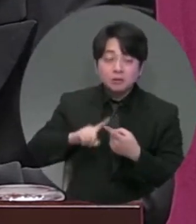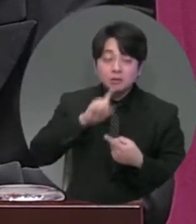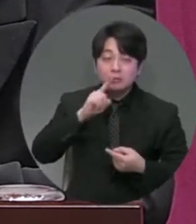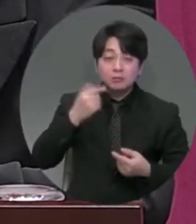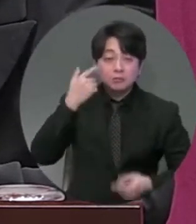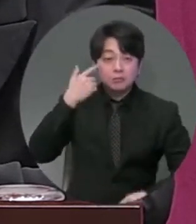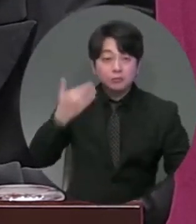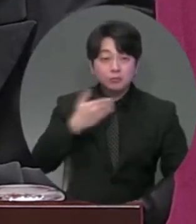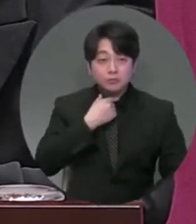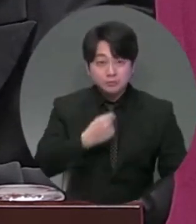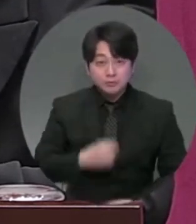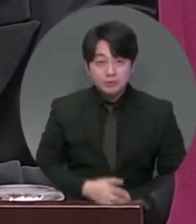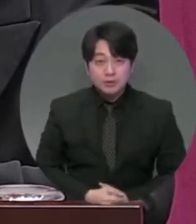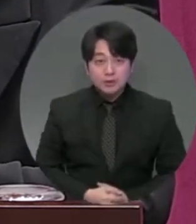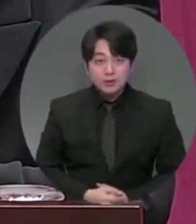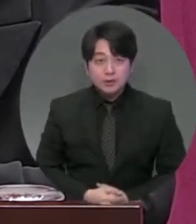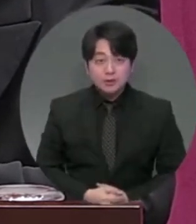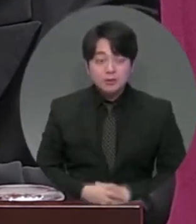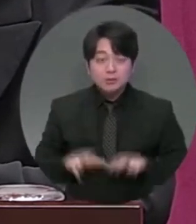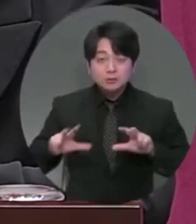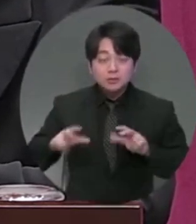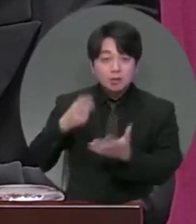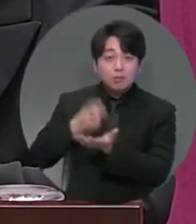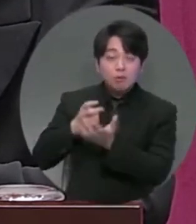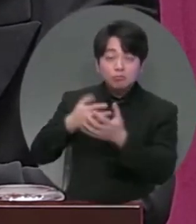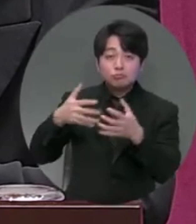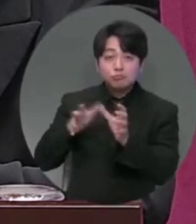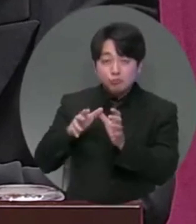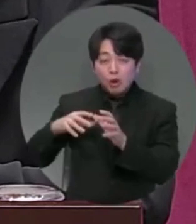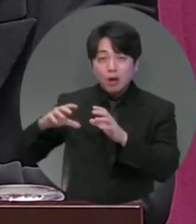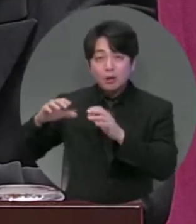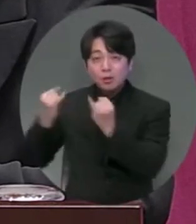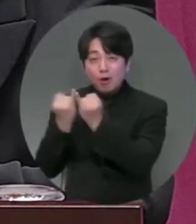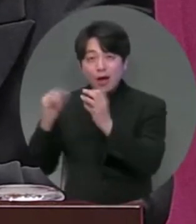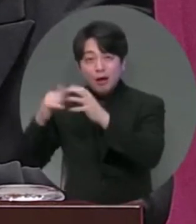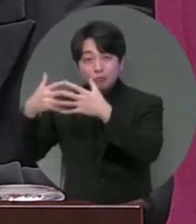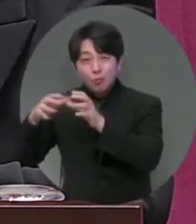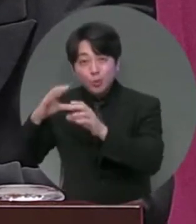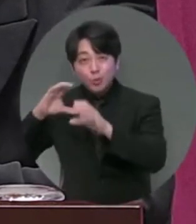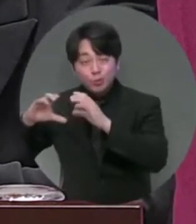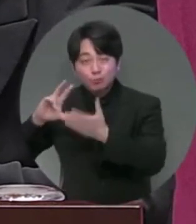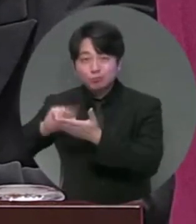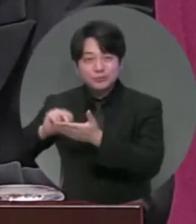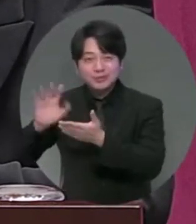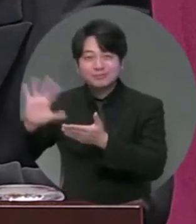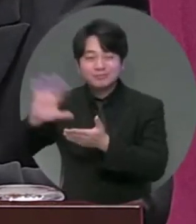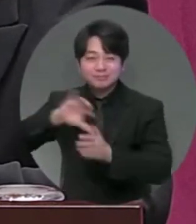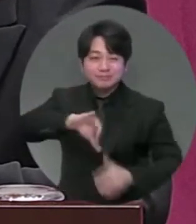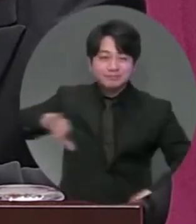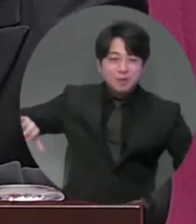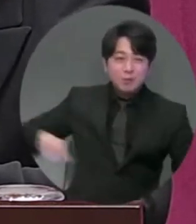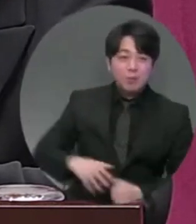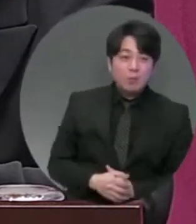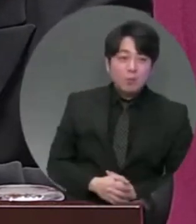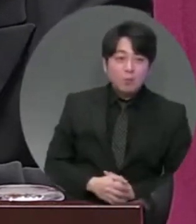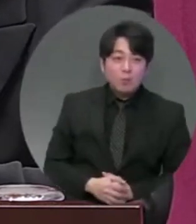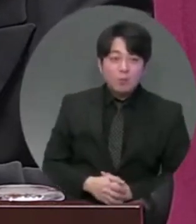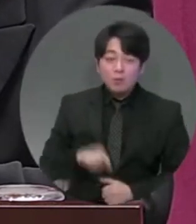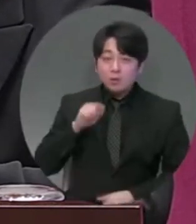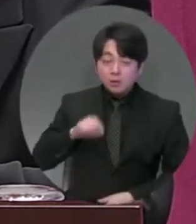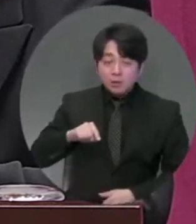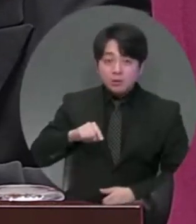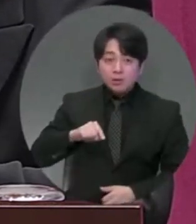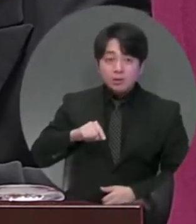지금 이제 부처관 소통이나 절차이기는 더 따지지 않으려고 하고요 법무부 장관님께서는 비동의 강간죄 도입